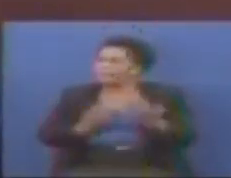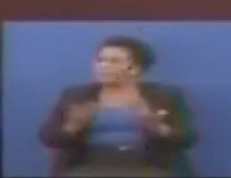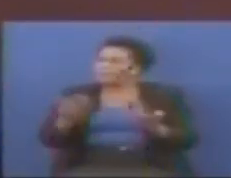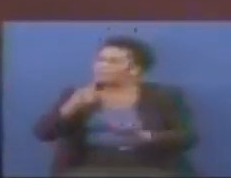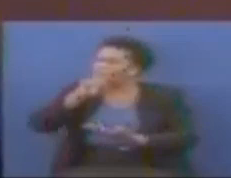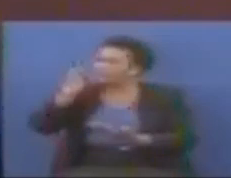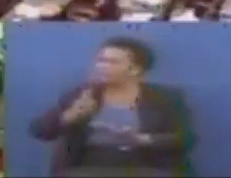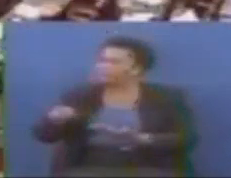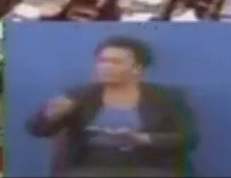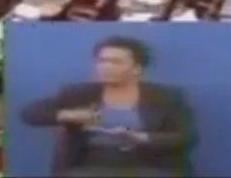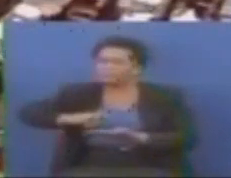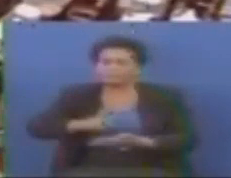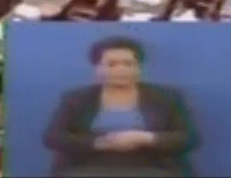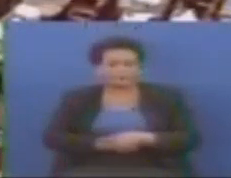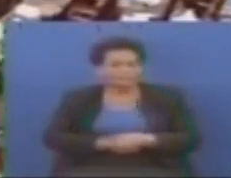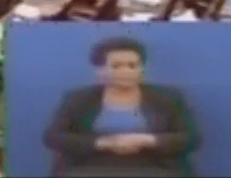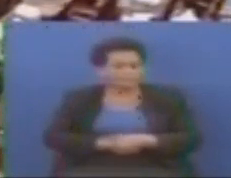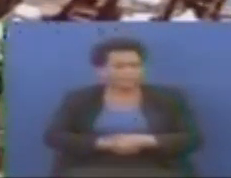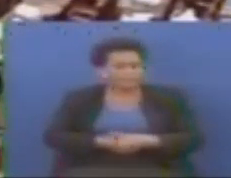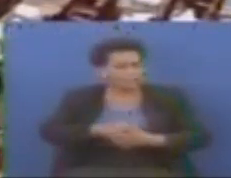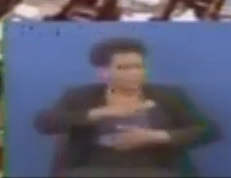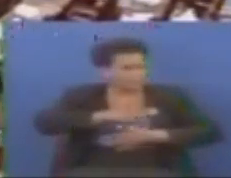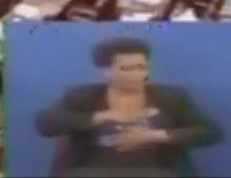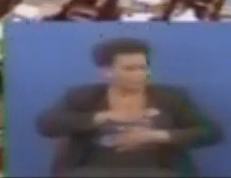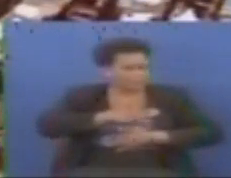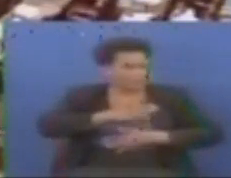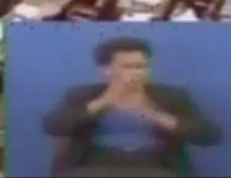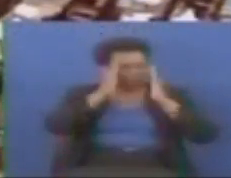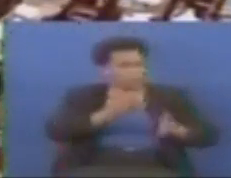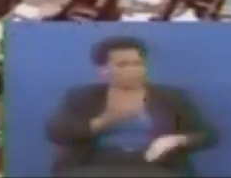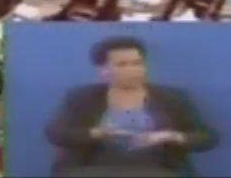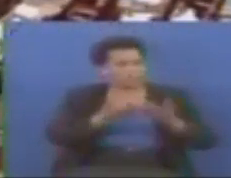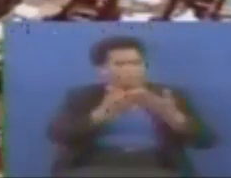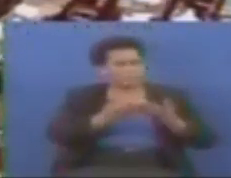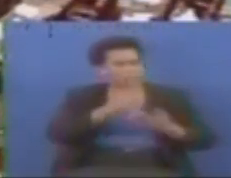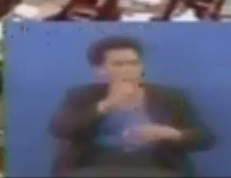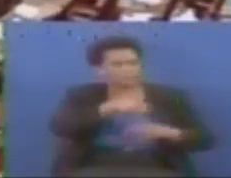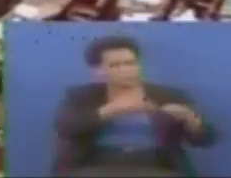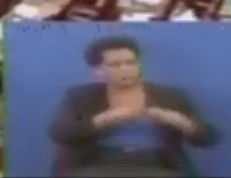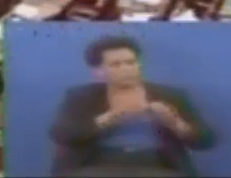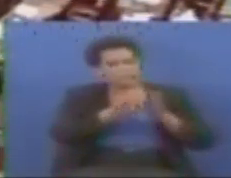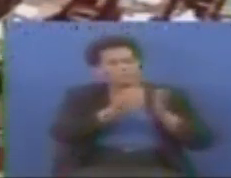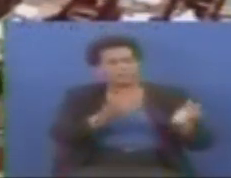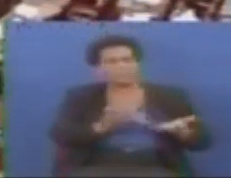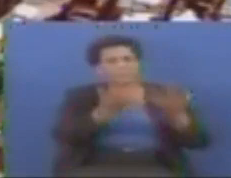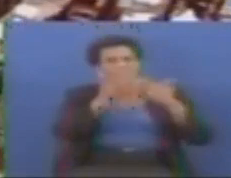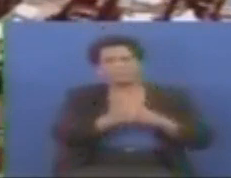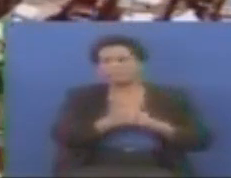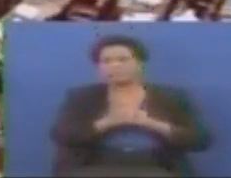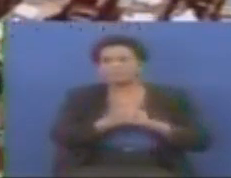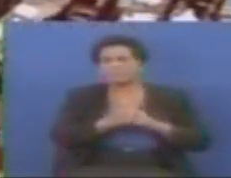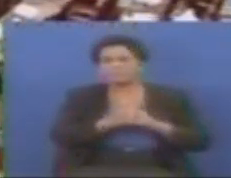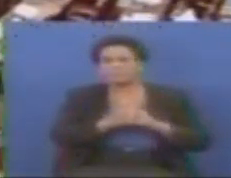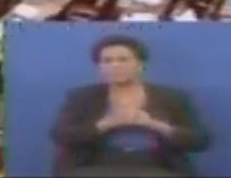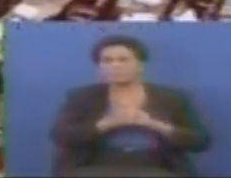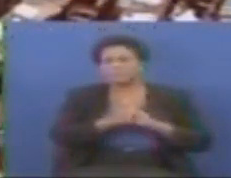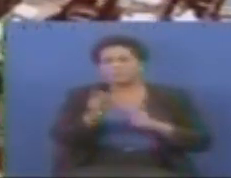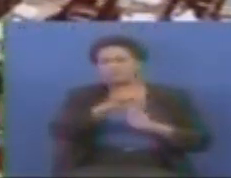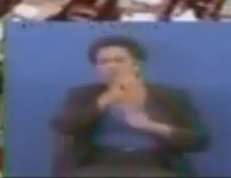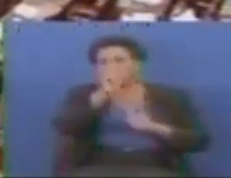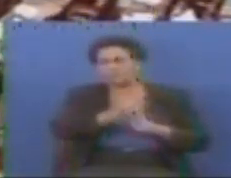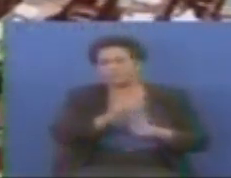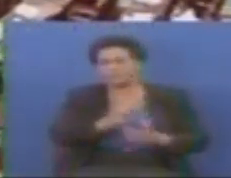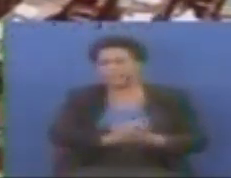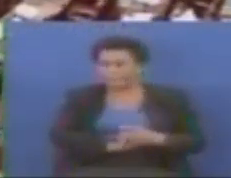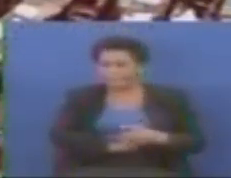huo ulitokana na sababu zifuatazo: mahitaji makubwa ya shule za sekondari hasa katika ngazi ya kata, pamoja na